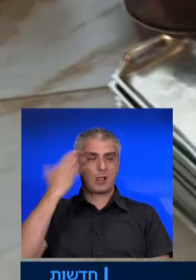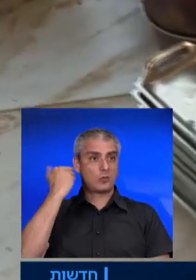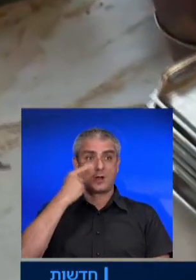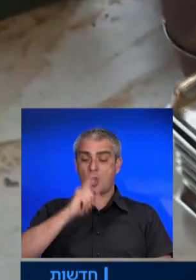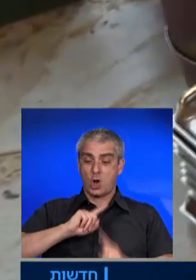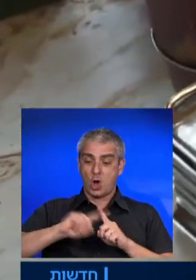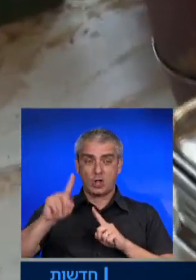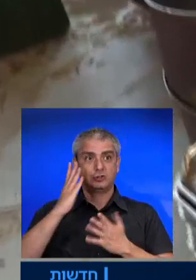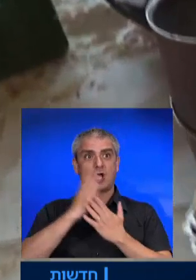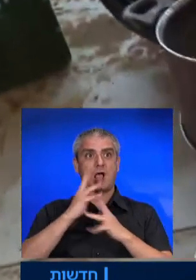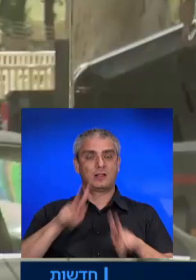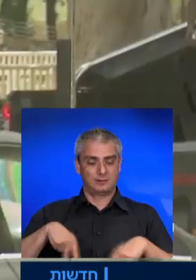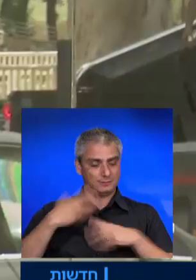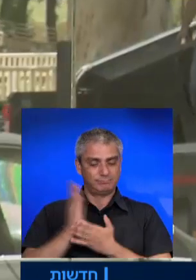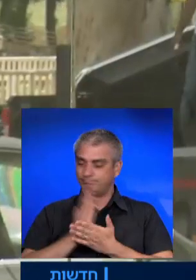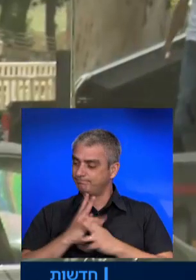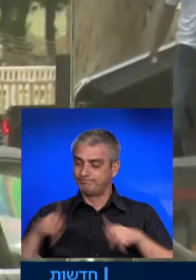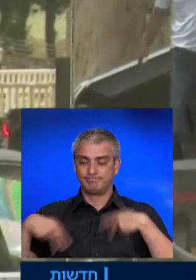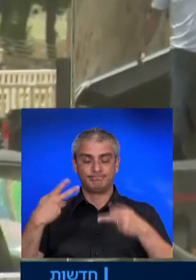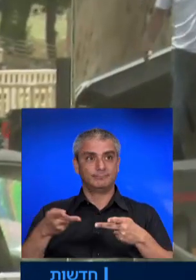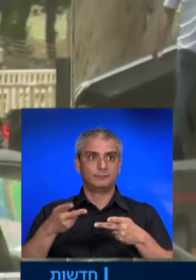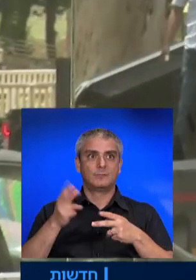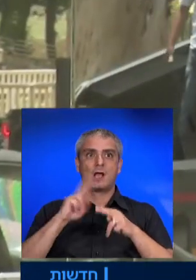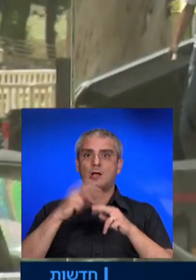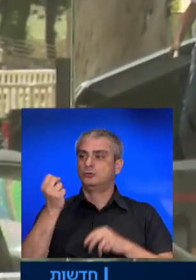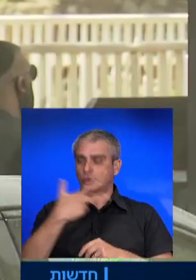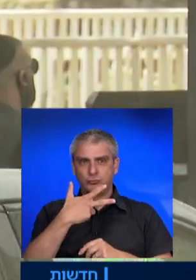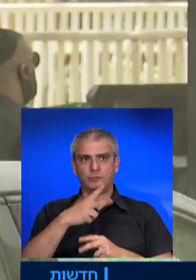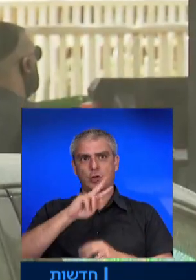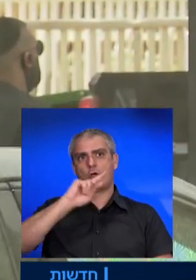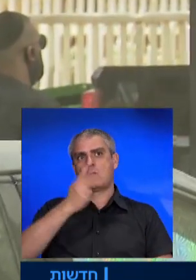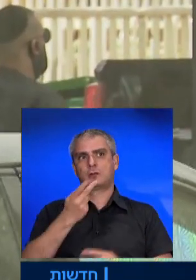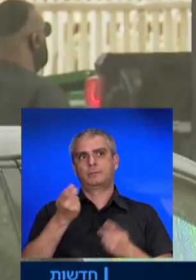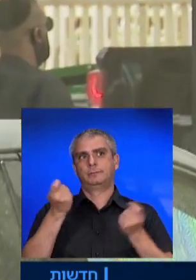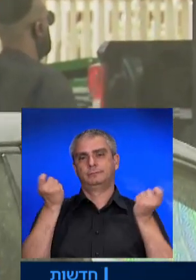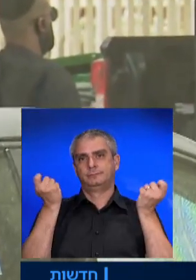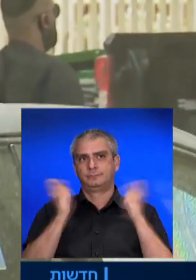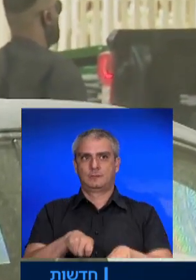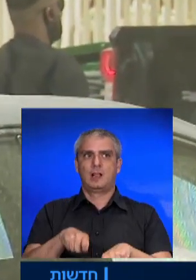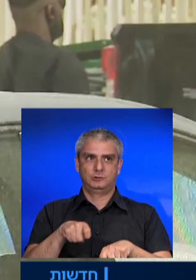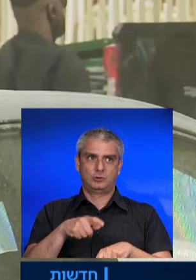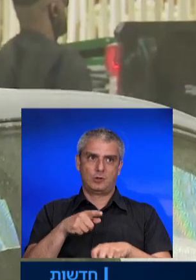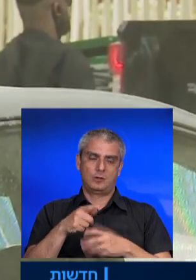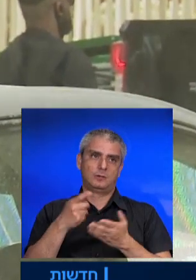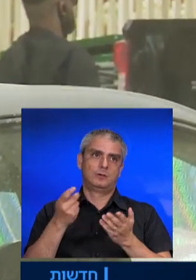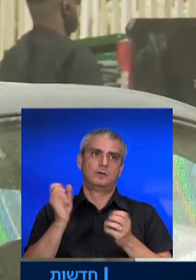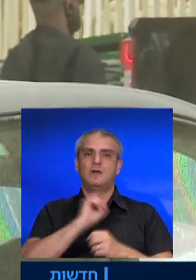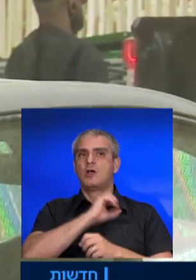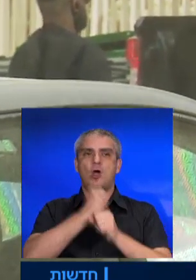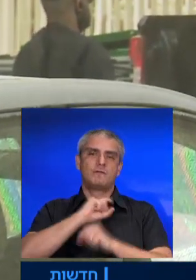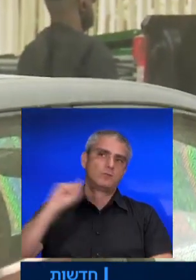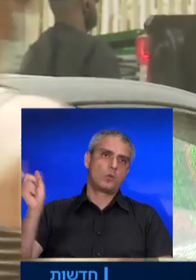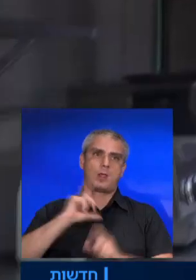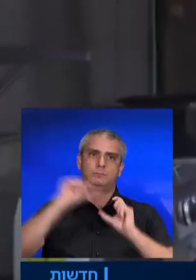עד שהחזיר את המקום לפעילות, שלושה שבועות חלפו ושוב הוא נאלץ לנעול את הדלתות ולשלוח את העובדים